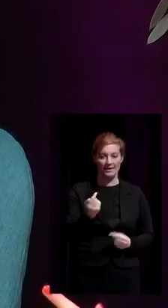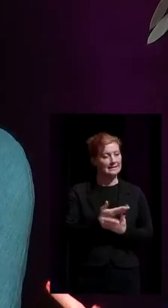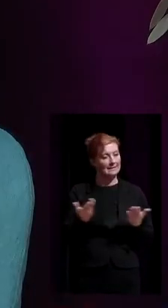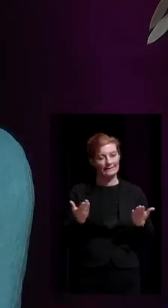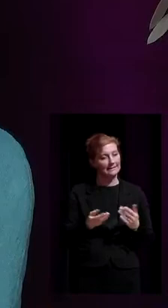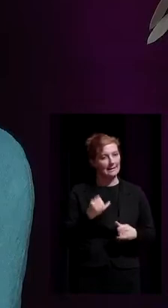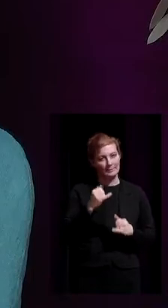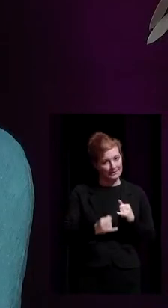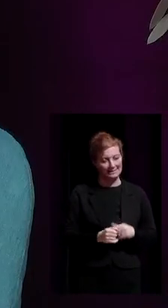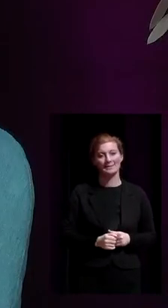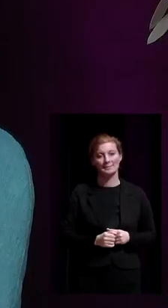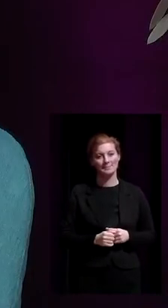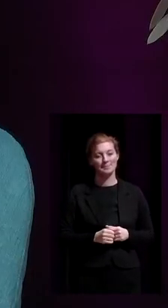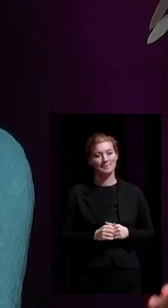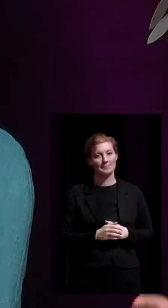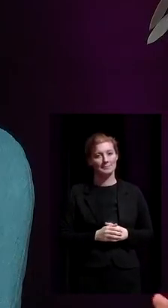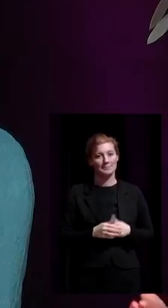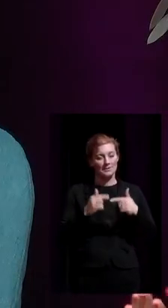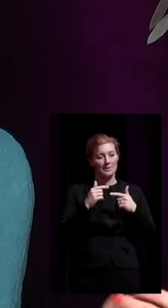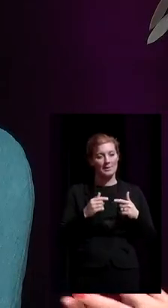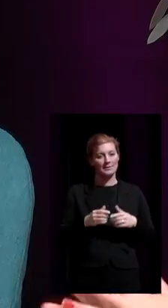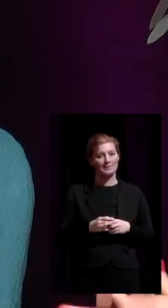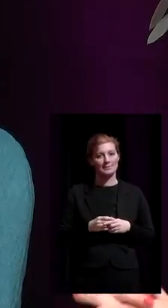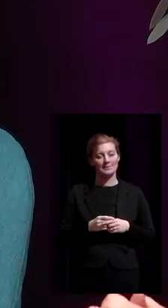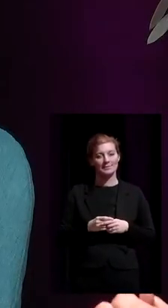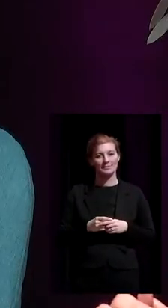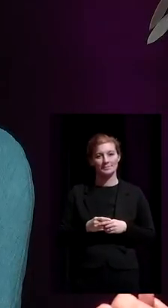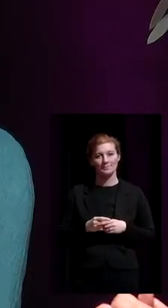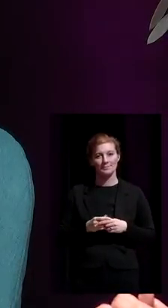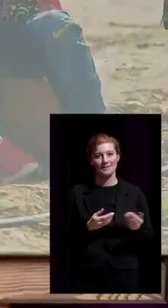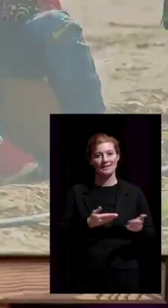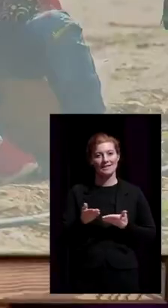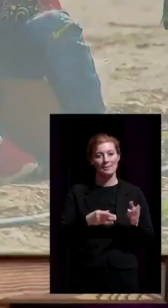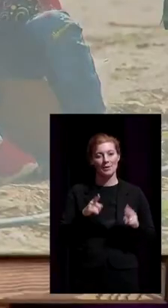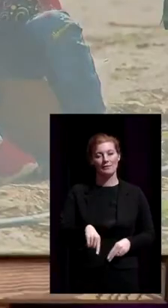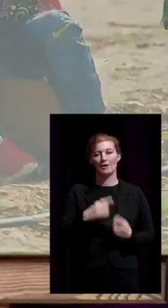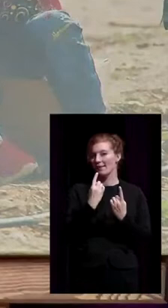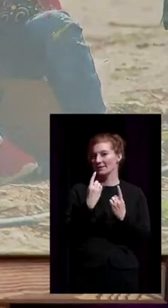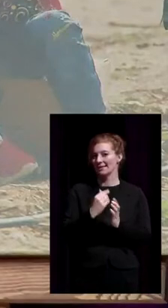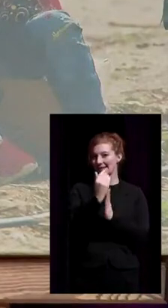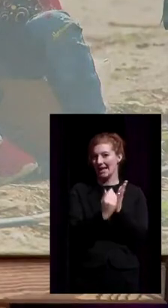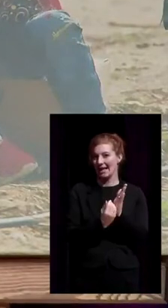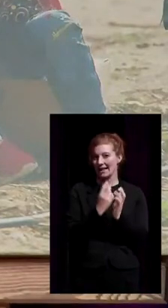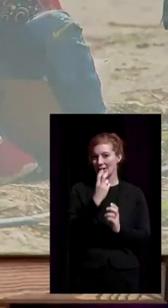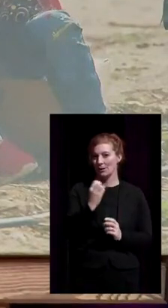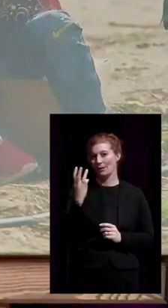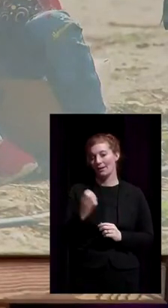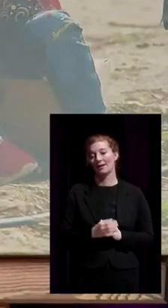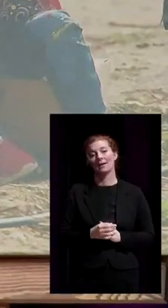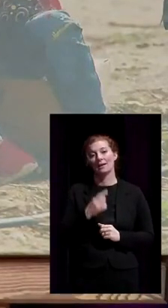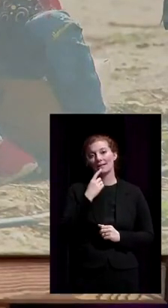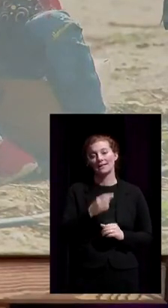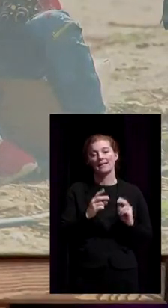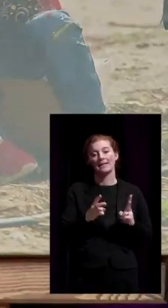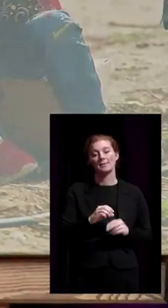nationella samordnare för den här fantastiska agendan som vi pryder våra kläder här idag. Jag kan väl egentligen bara travestera Michael Marmos